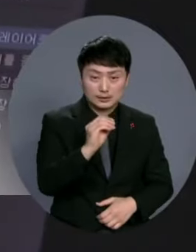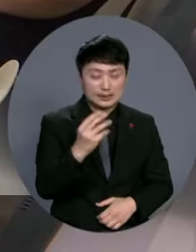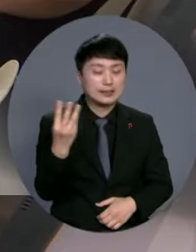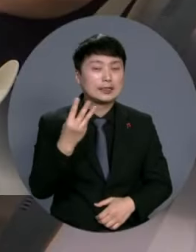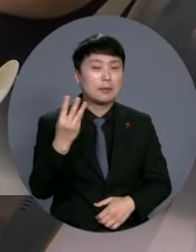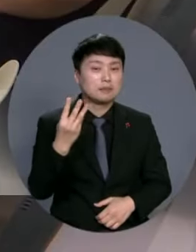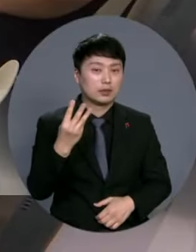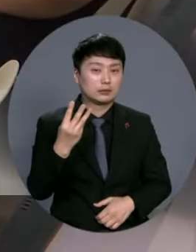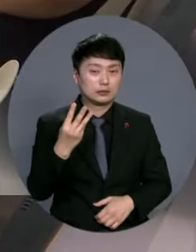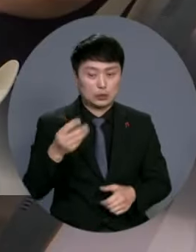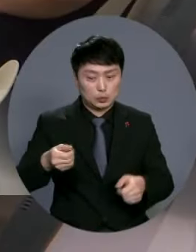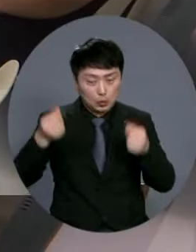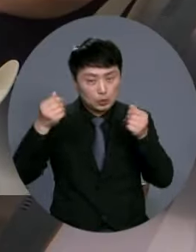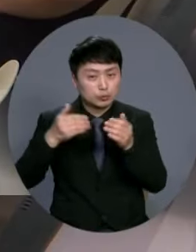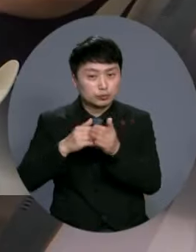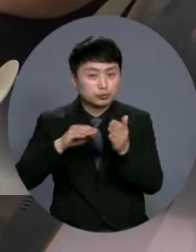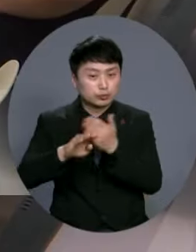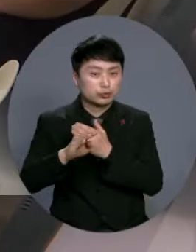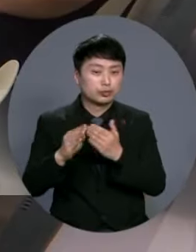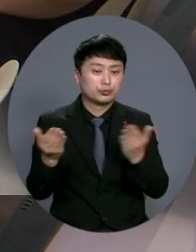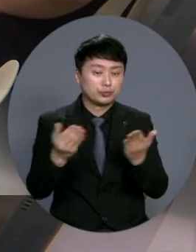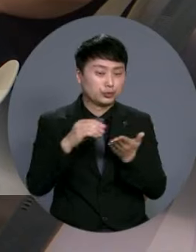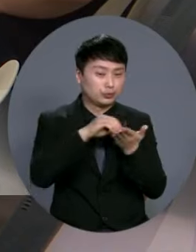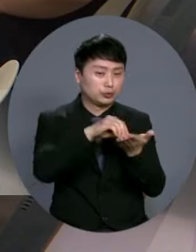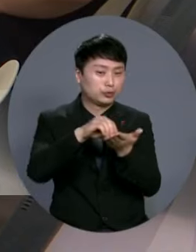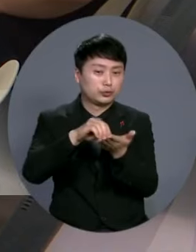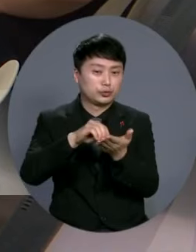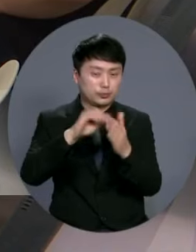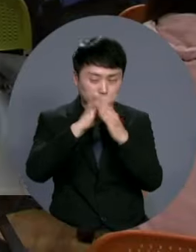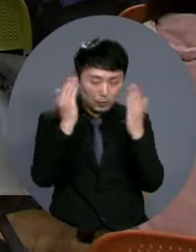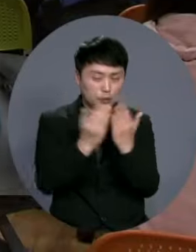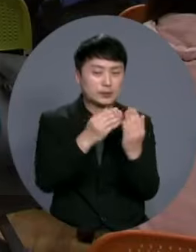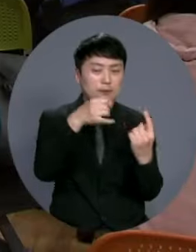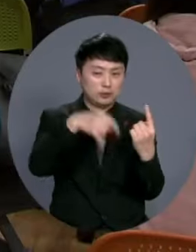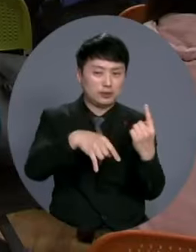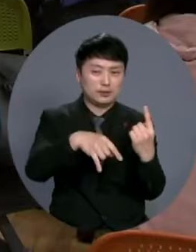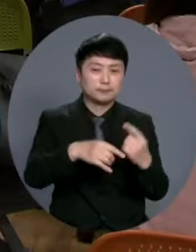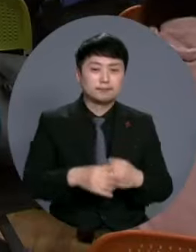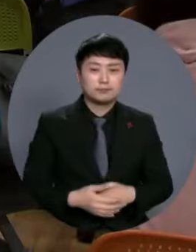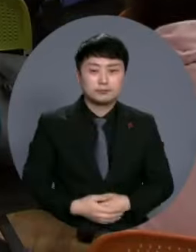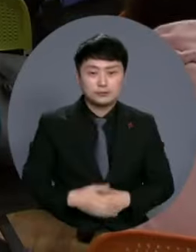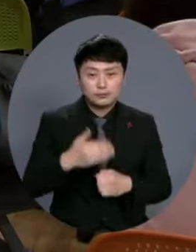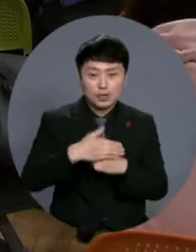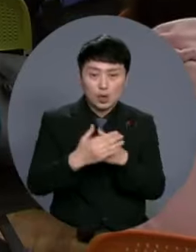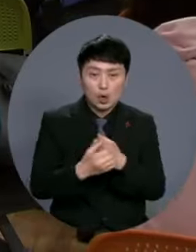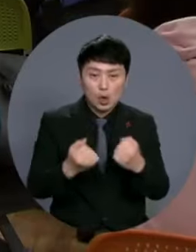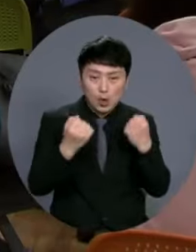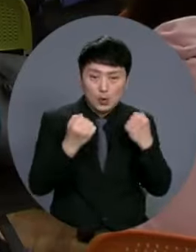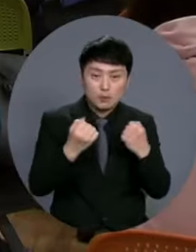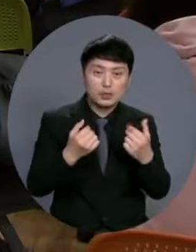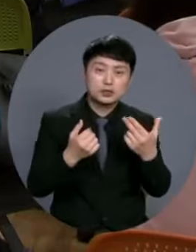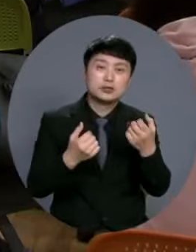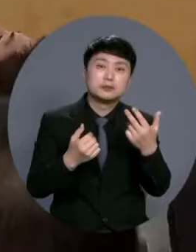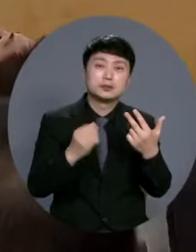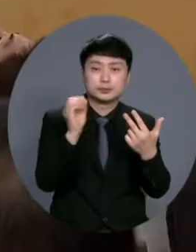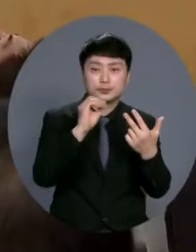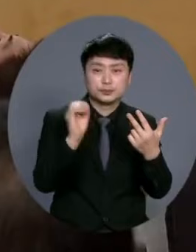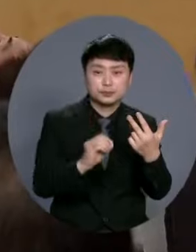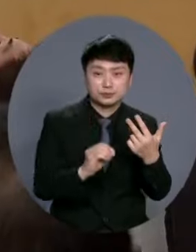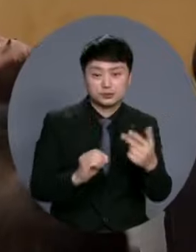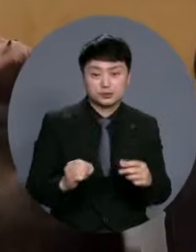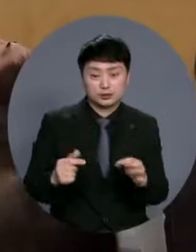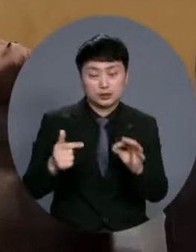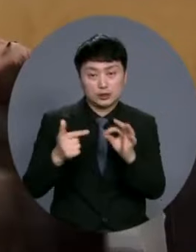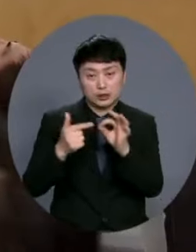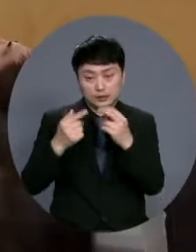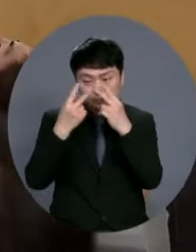이상 대규모 졸업생을 배출한 전국 전문대 중 1위를 차지했습니다. 이어 대구보건대 77.7%,